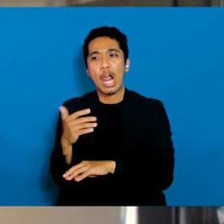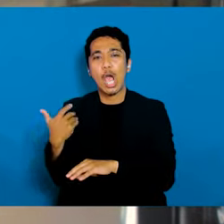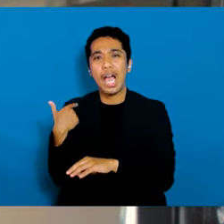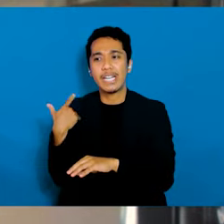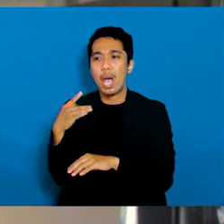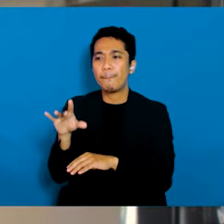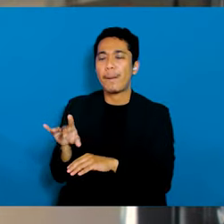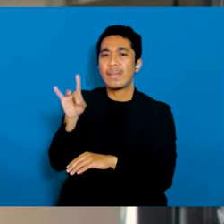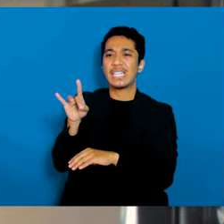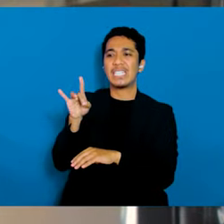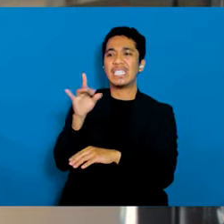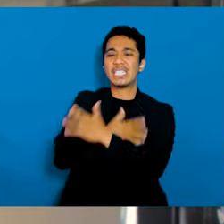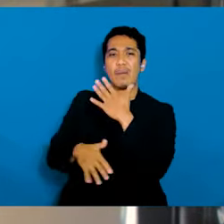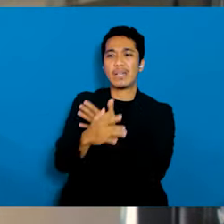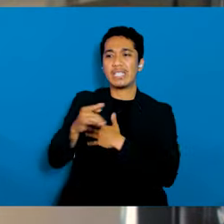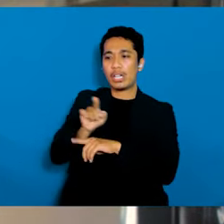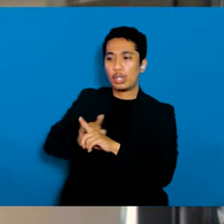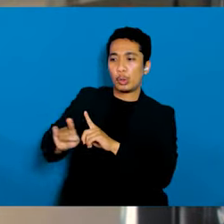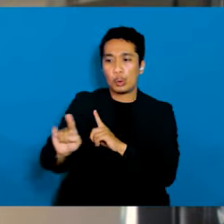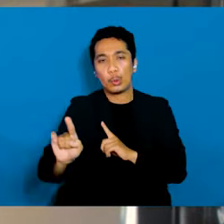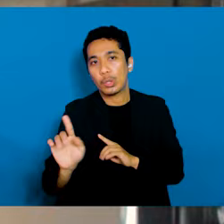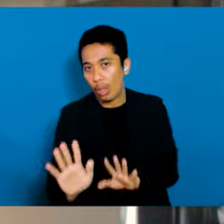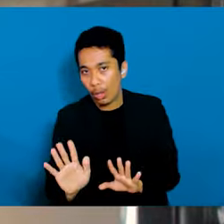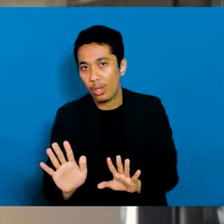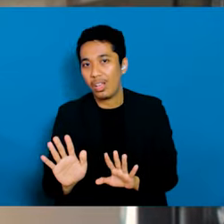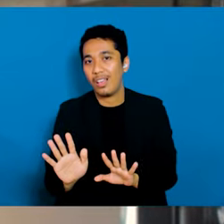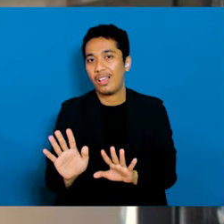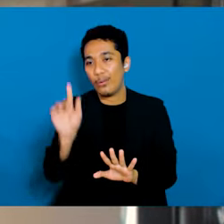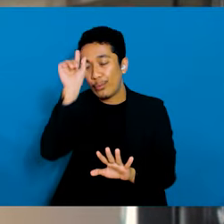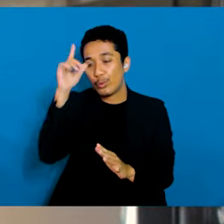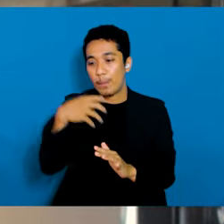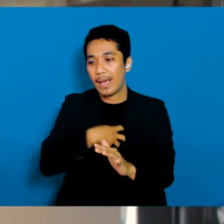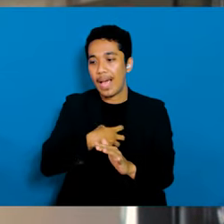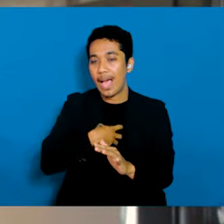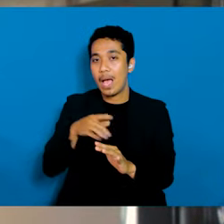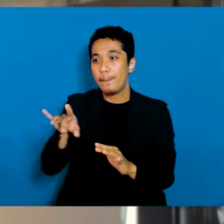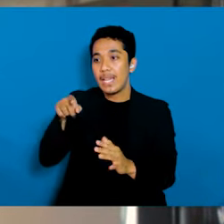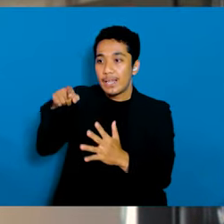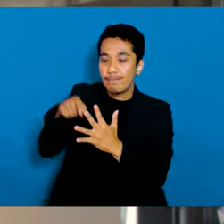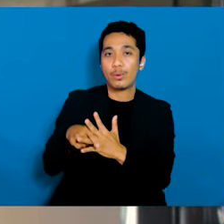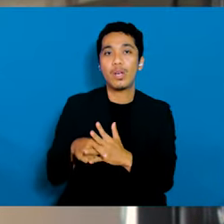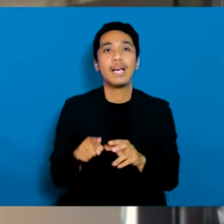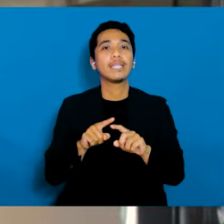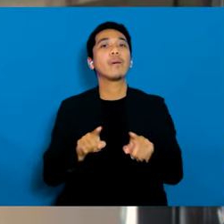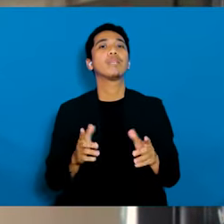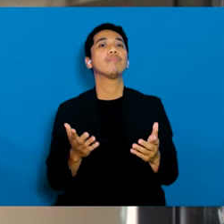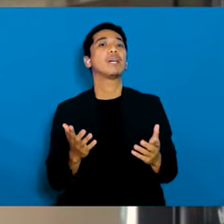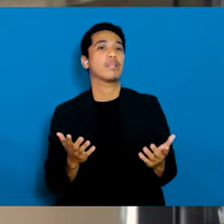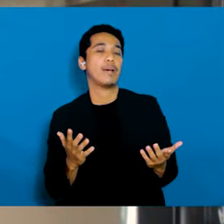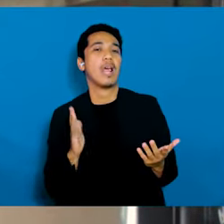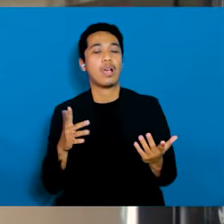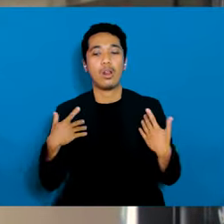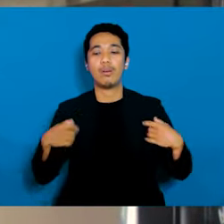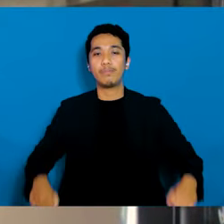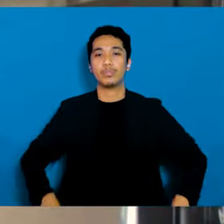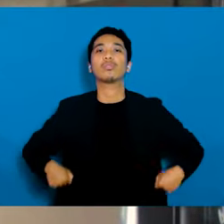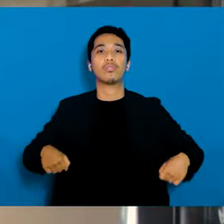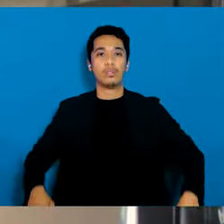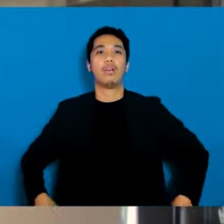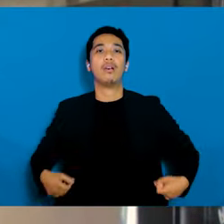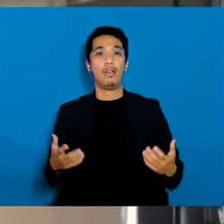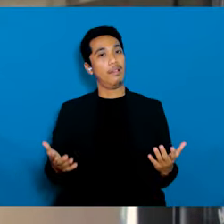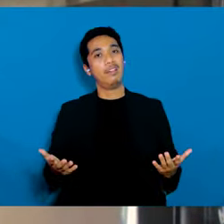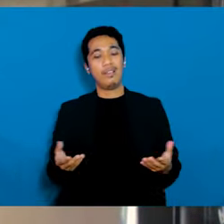dibekali ketika di situ ada pemilih disabilitas, hanya didulukan gitu, didulukan untuk menggunakan hak pilihnya. Tapi bagaimana kalau